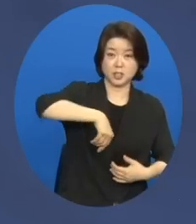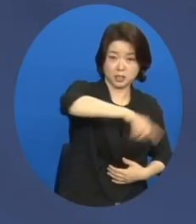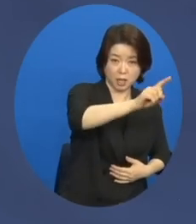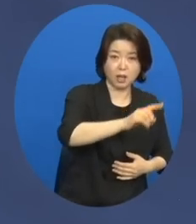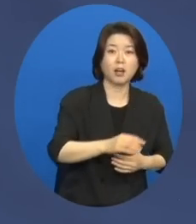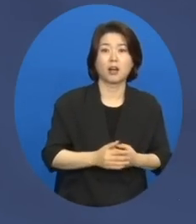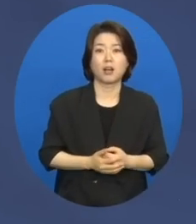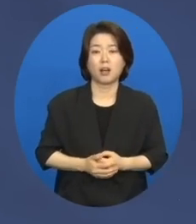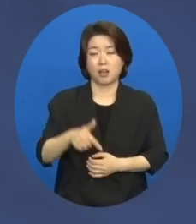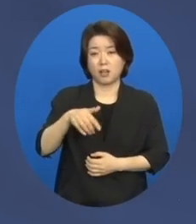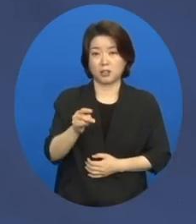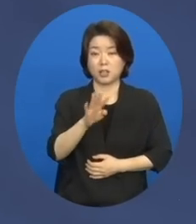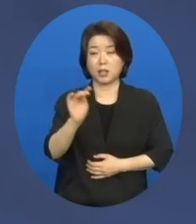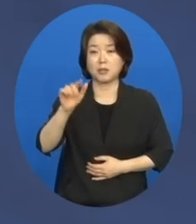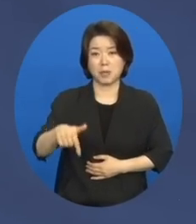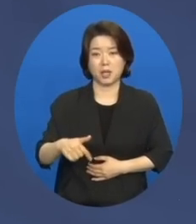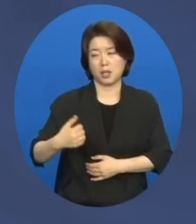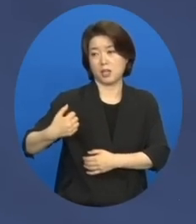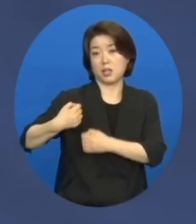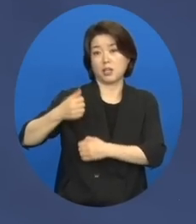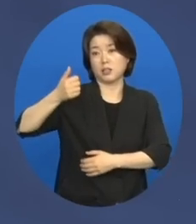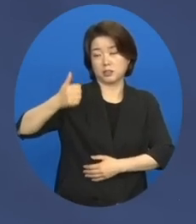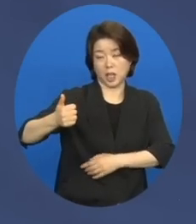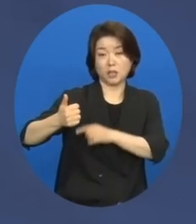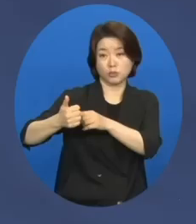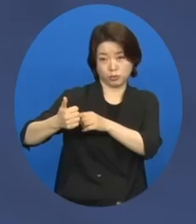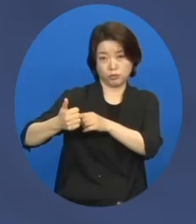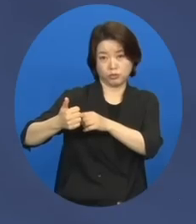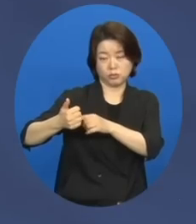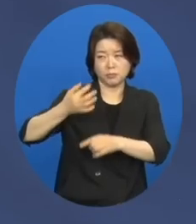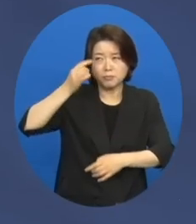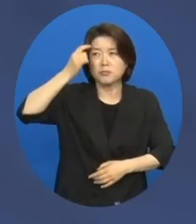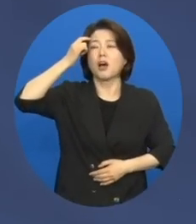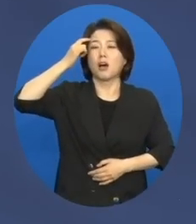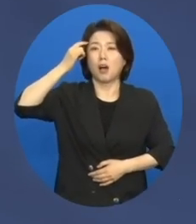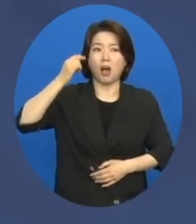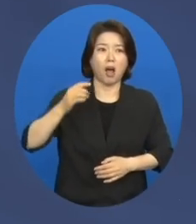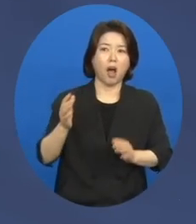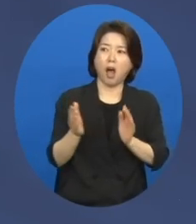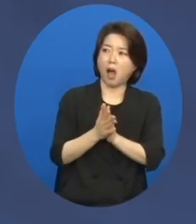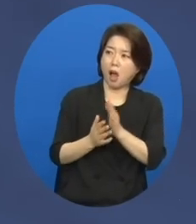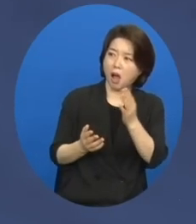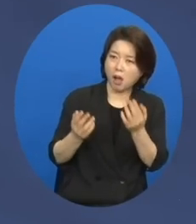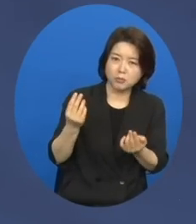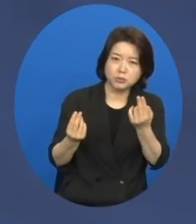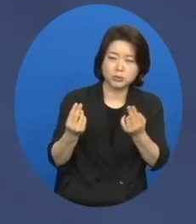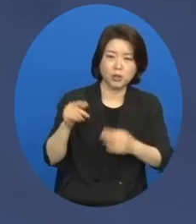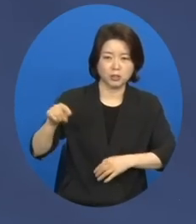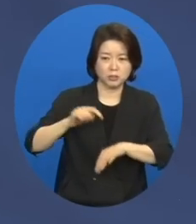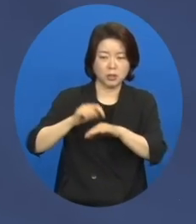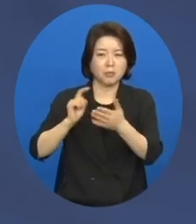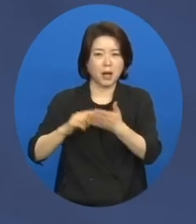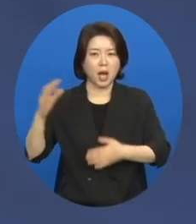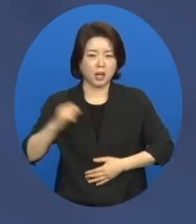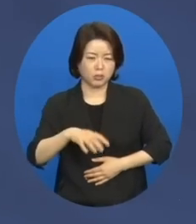떠나가는 계백장군 생각이 나면서 좀 거창한 비약이긴 해도 그런 마음으로 처음 시작을